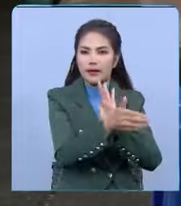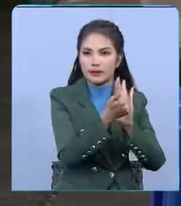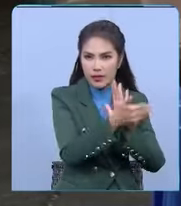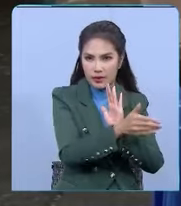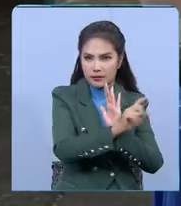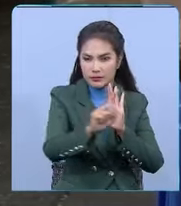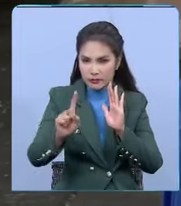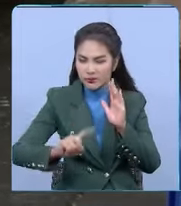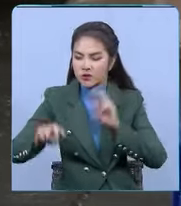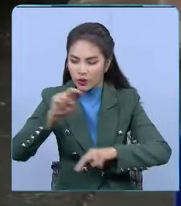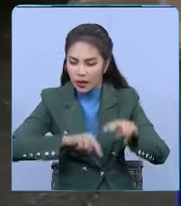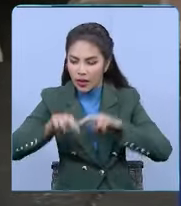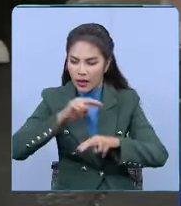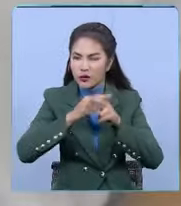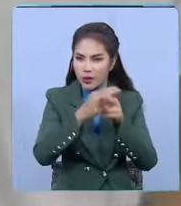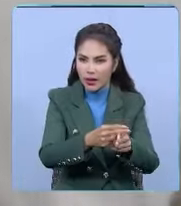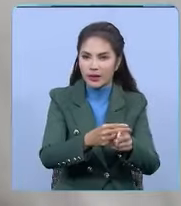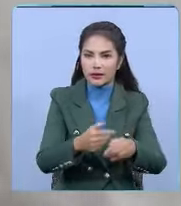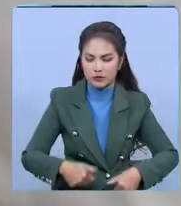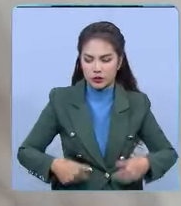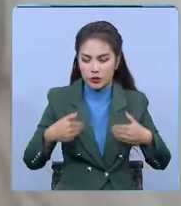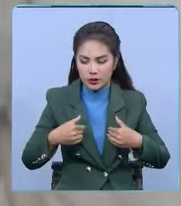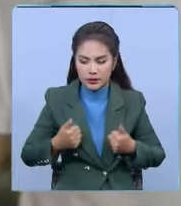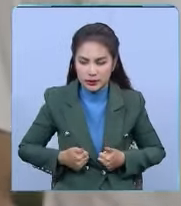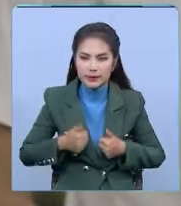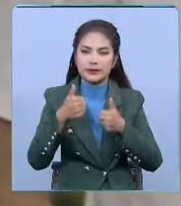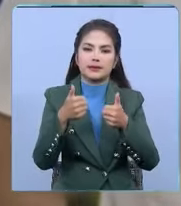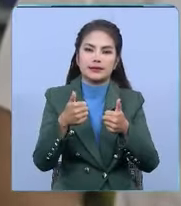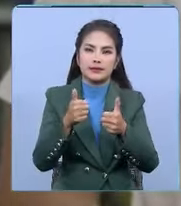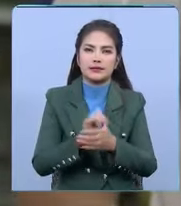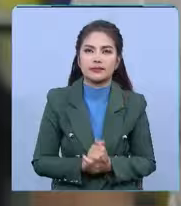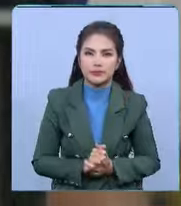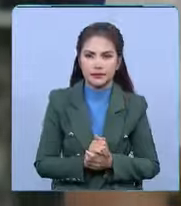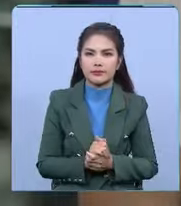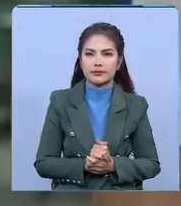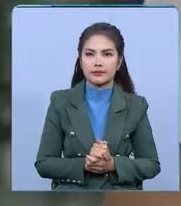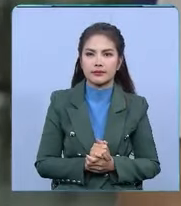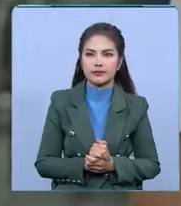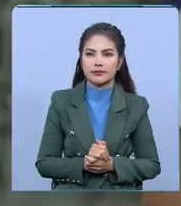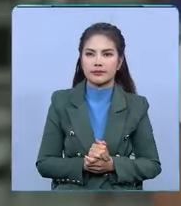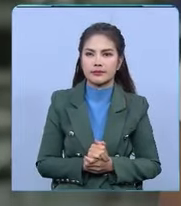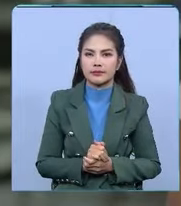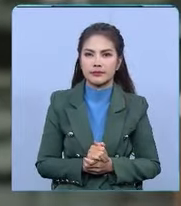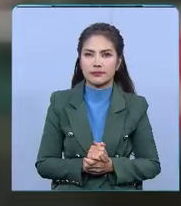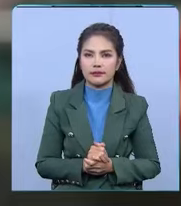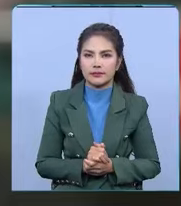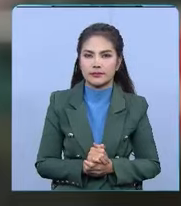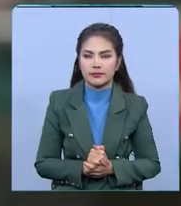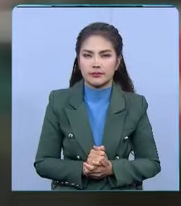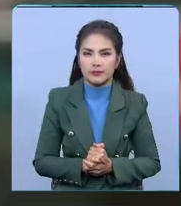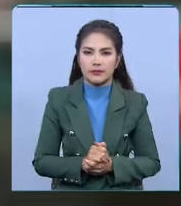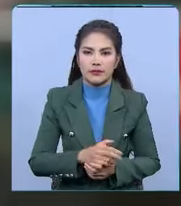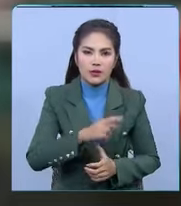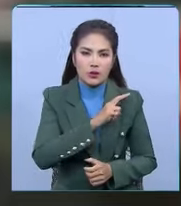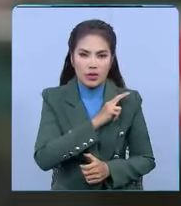ถดูแลตัวเองแล้วมีความเป็นอยู่ที่ดีขึ้นแล้วก็สามารถที่จะรักษาพื้นที่ของตัวเองไว้